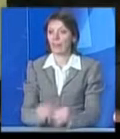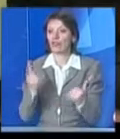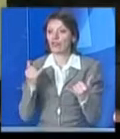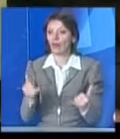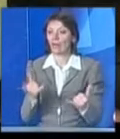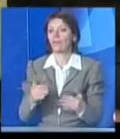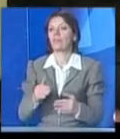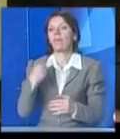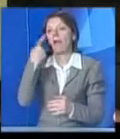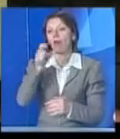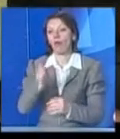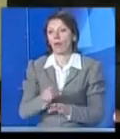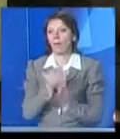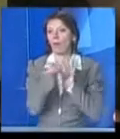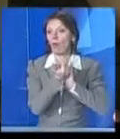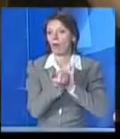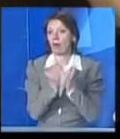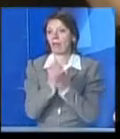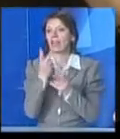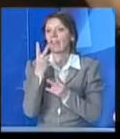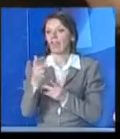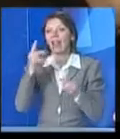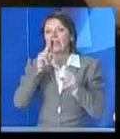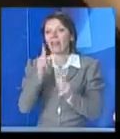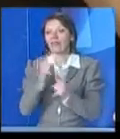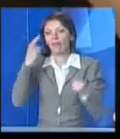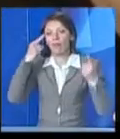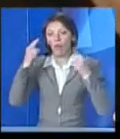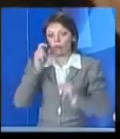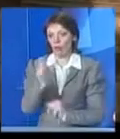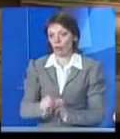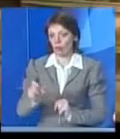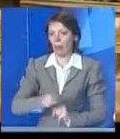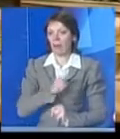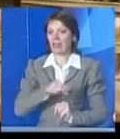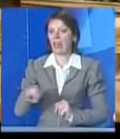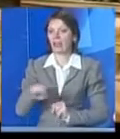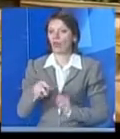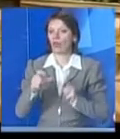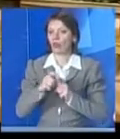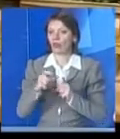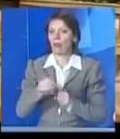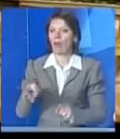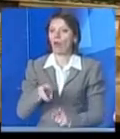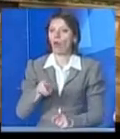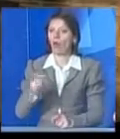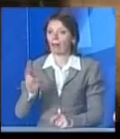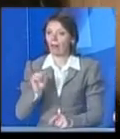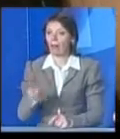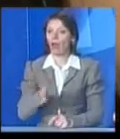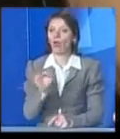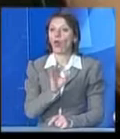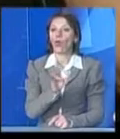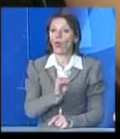Сьогоднішніми героями програми є дві надзвичайно творчі особистості. Майстри літературного слова Марія Кундик та Юрій